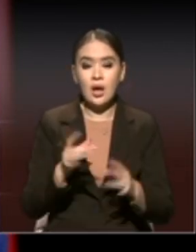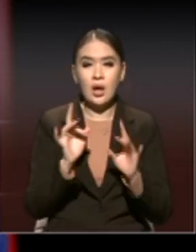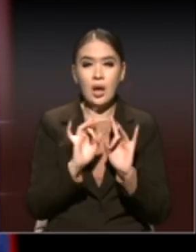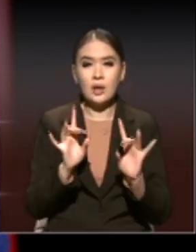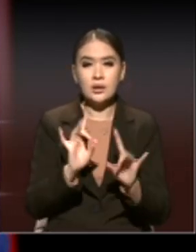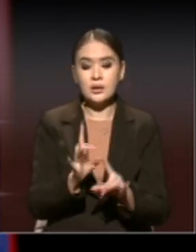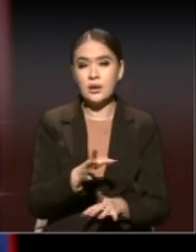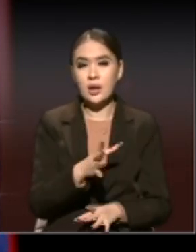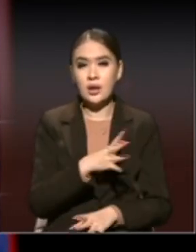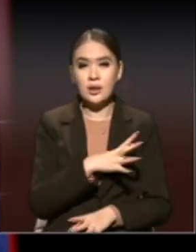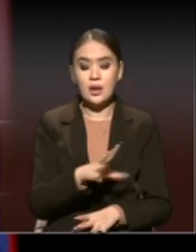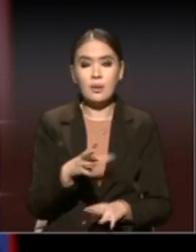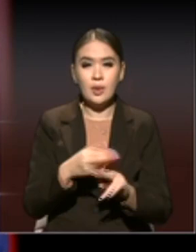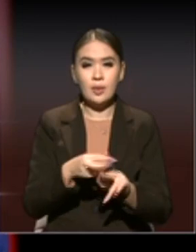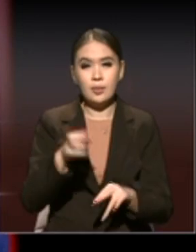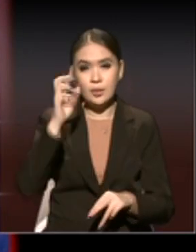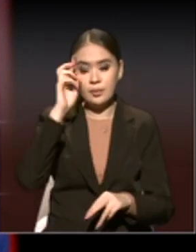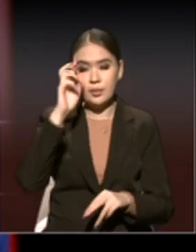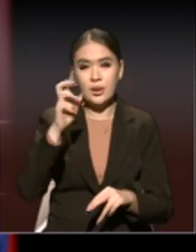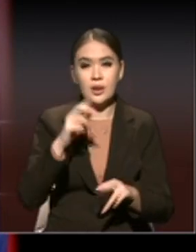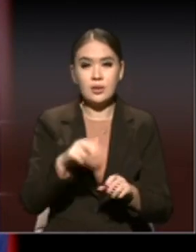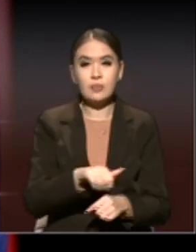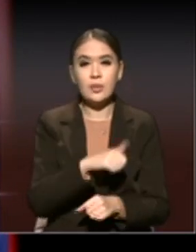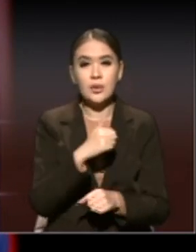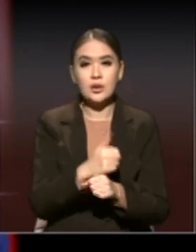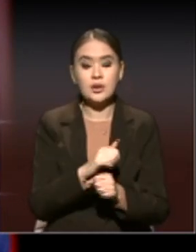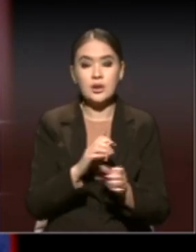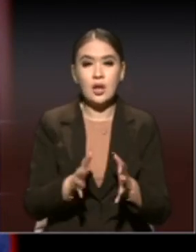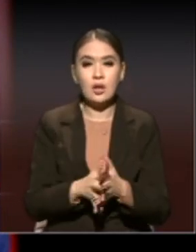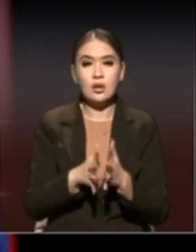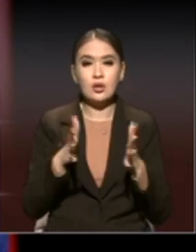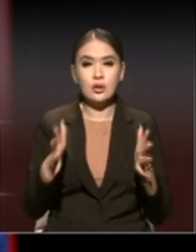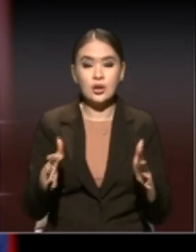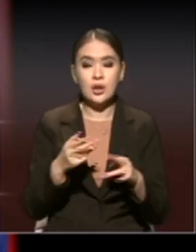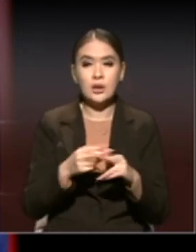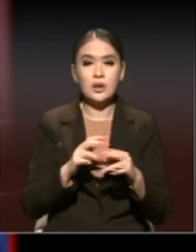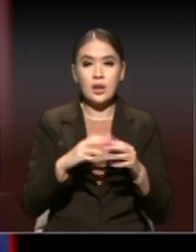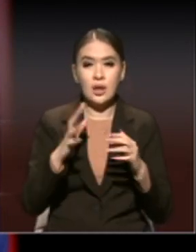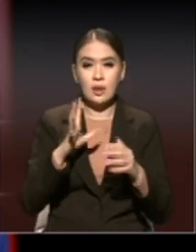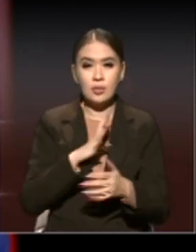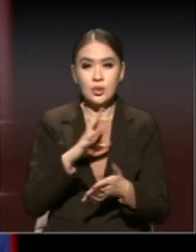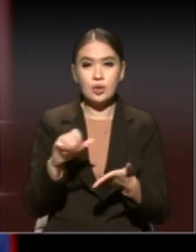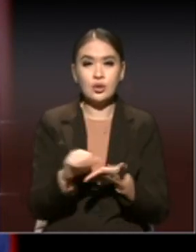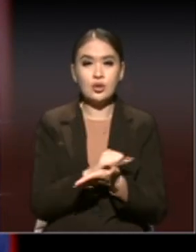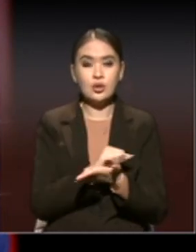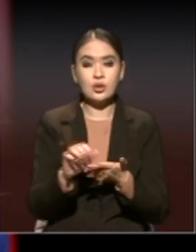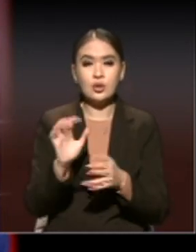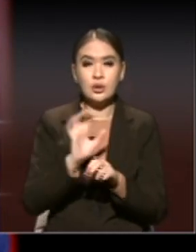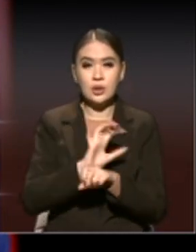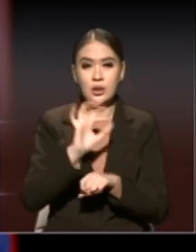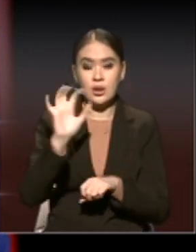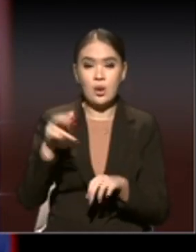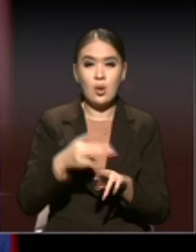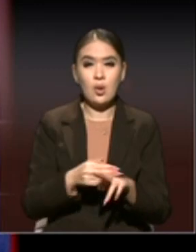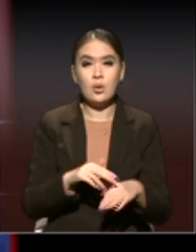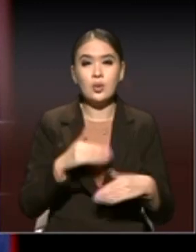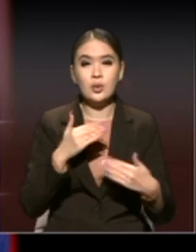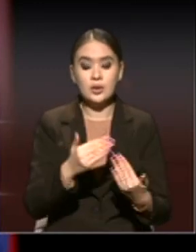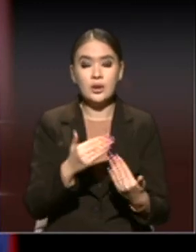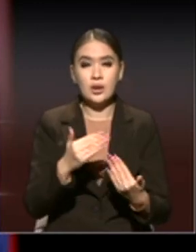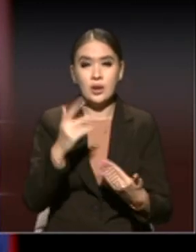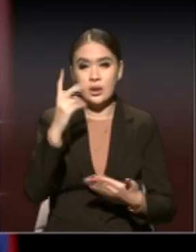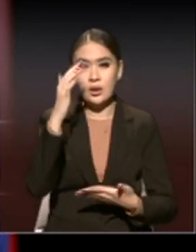бар, бірақ мемлекет басшысына үлкен сараптамалық құжат жіберілді. Аналитикалық. Иә, оның артынан